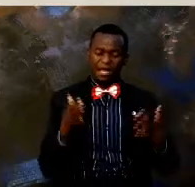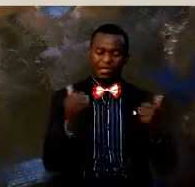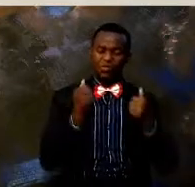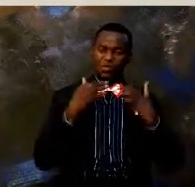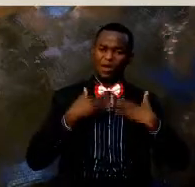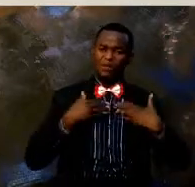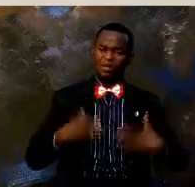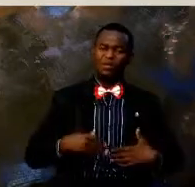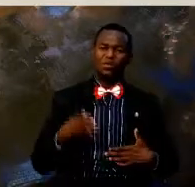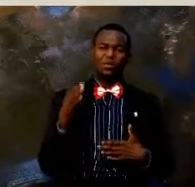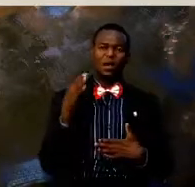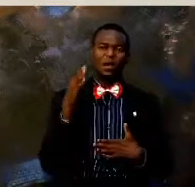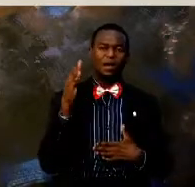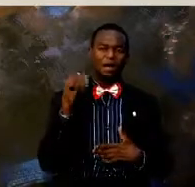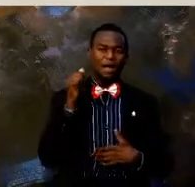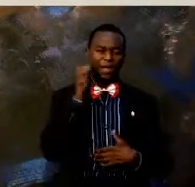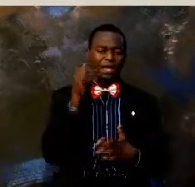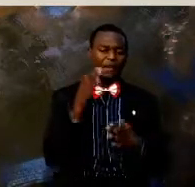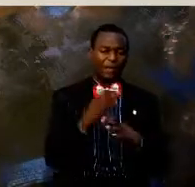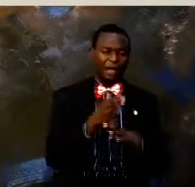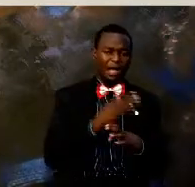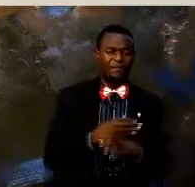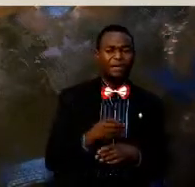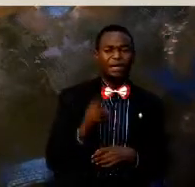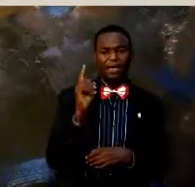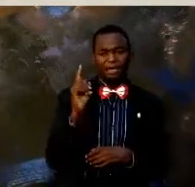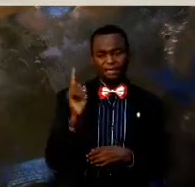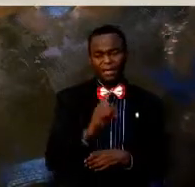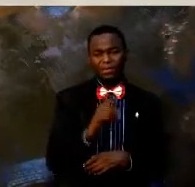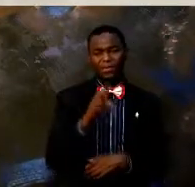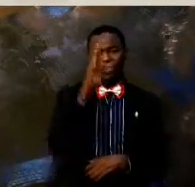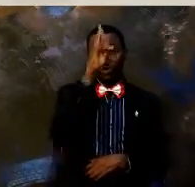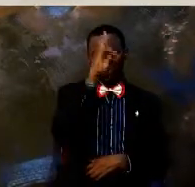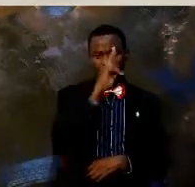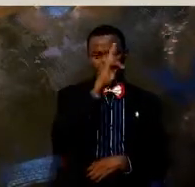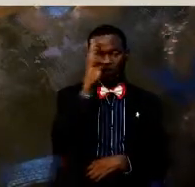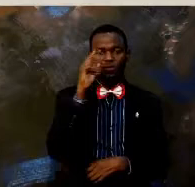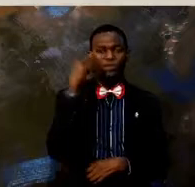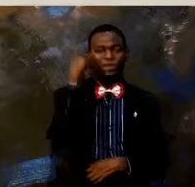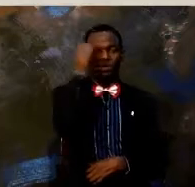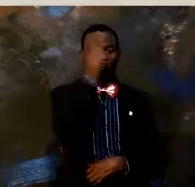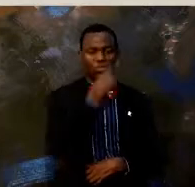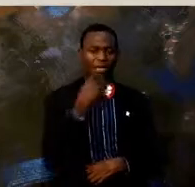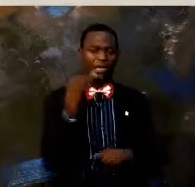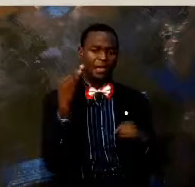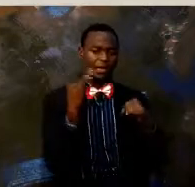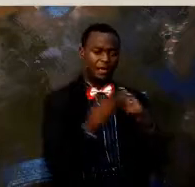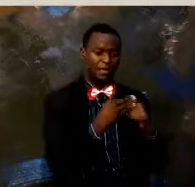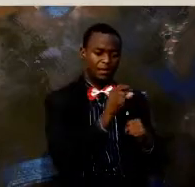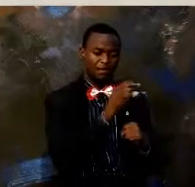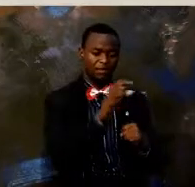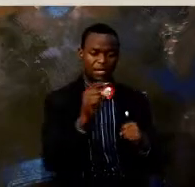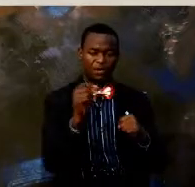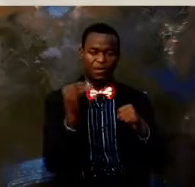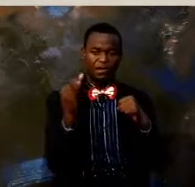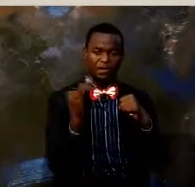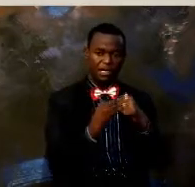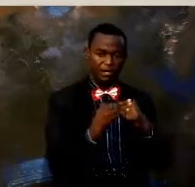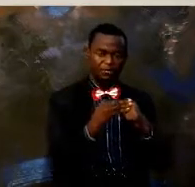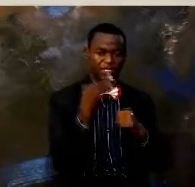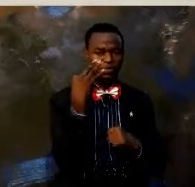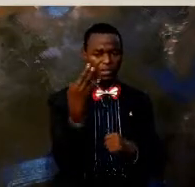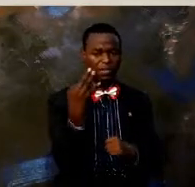wa Adamu kabla ya dhambi. Warumi sura ya 8. Warumi sura ya 8 na ule mstari wa 3. Soma pamoja nami kitabu cha